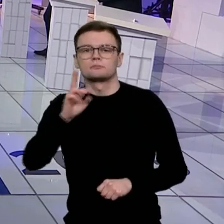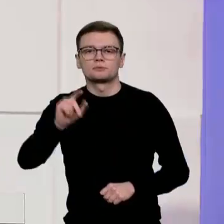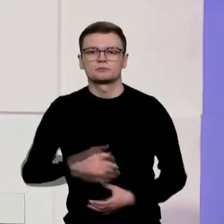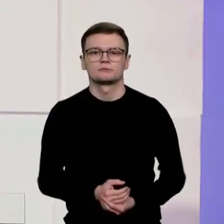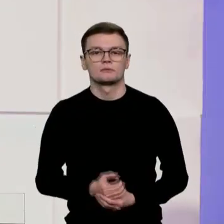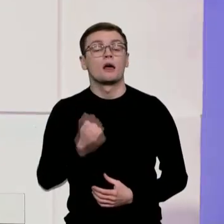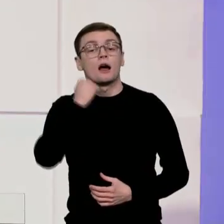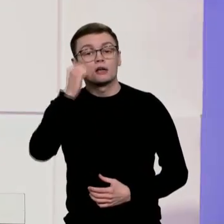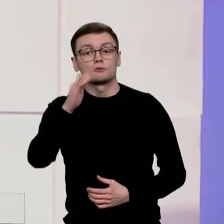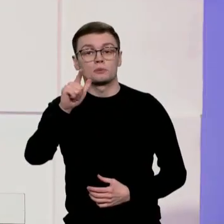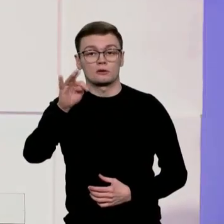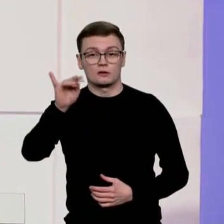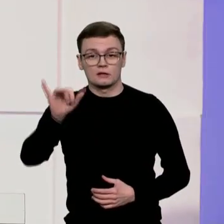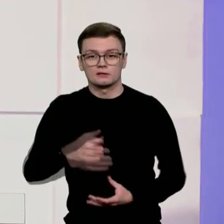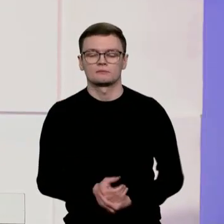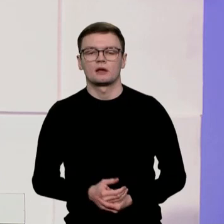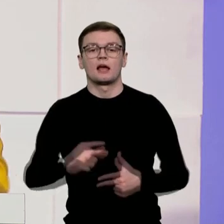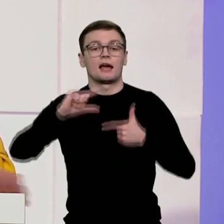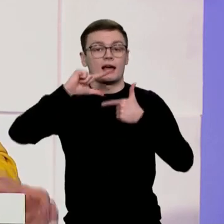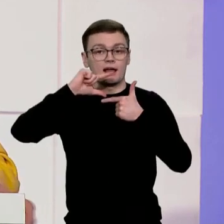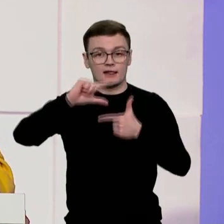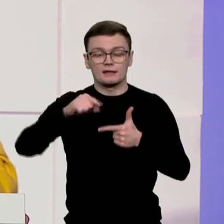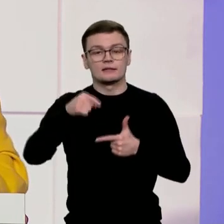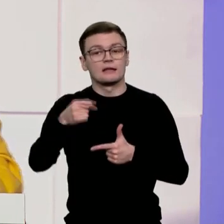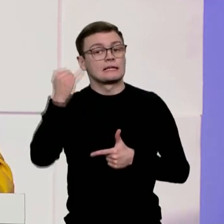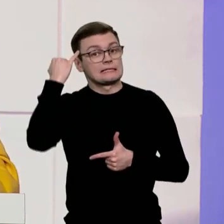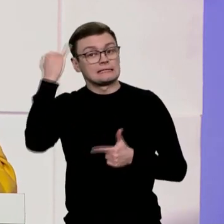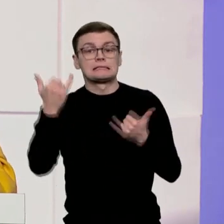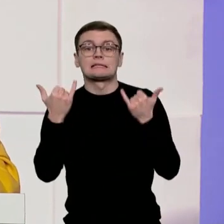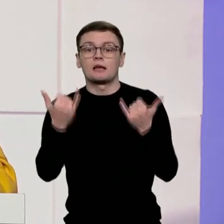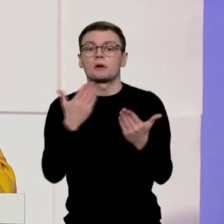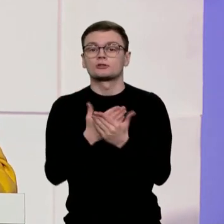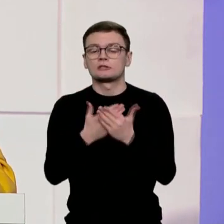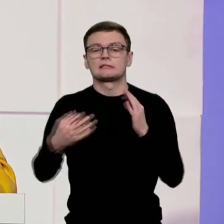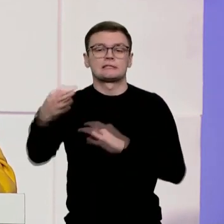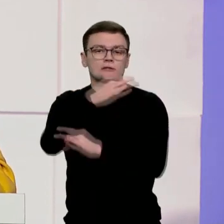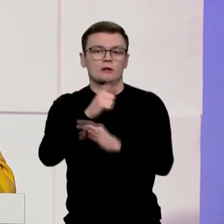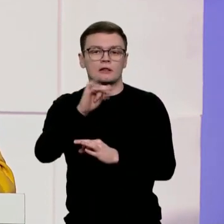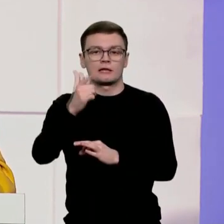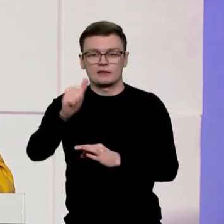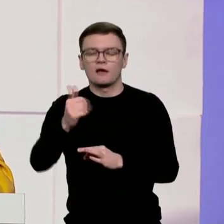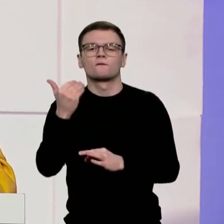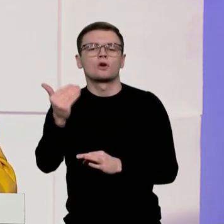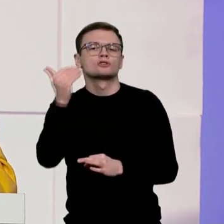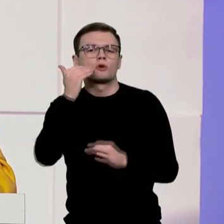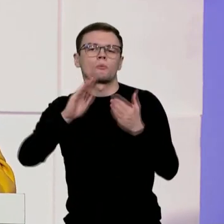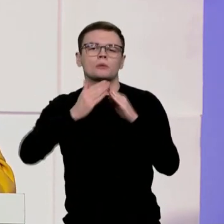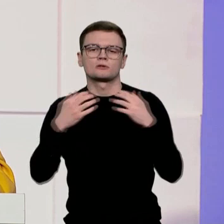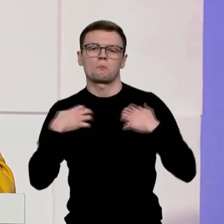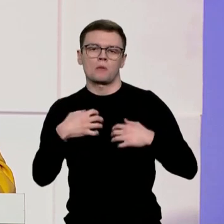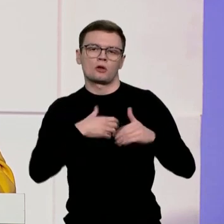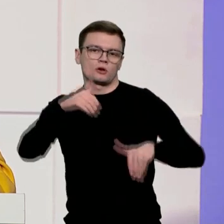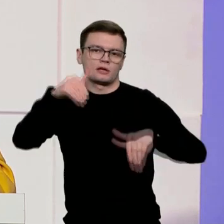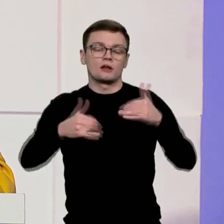LRT visuomeninio transliuotojo iniciatyva rengiama diskusijų laida, skirta Šiaulių miesto mero rinkimams,